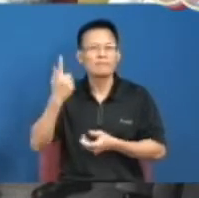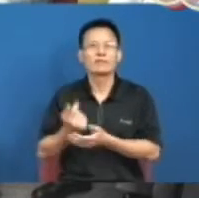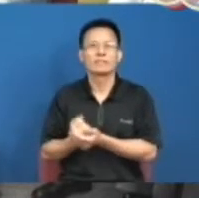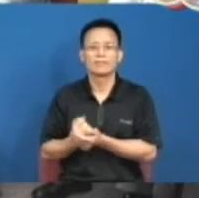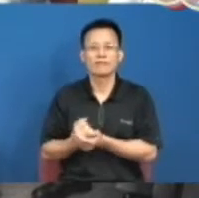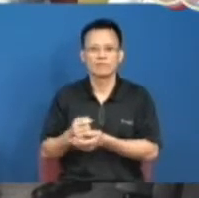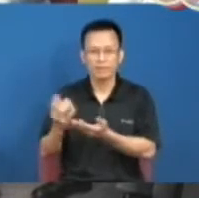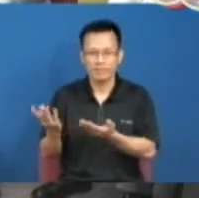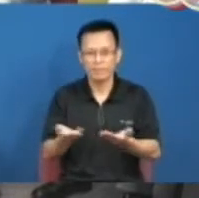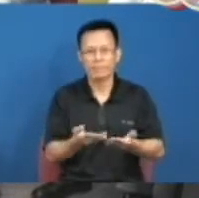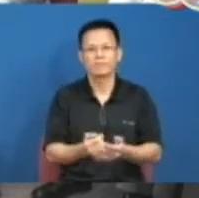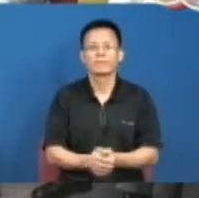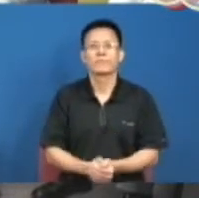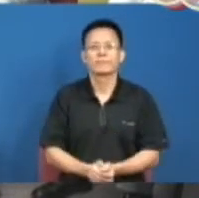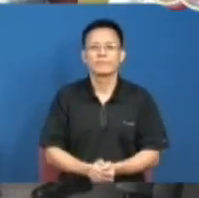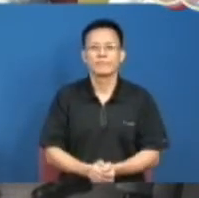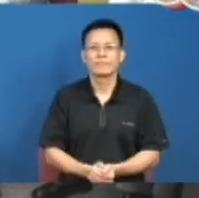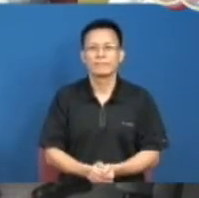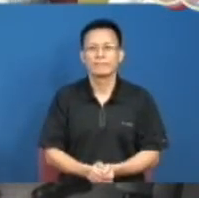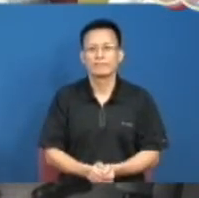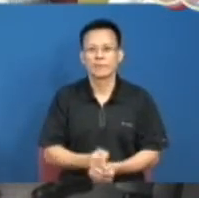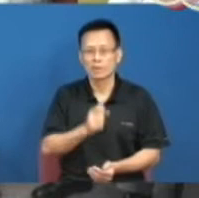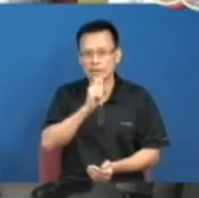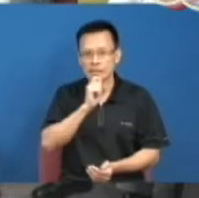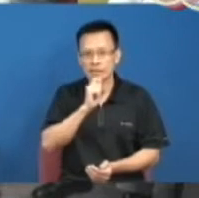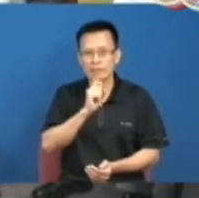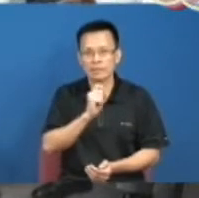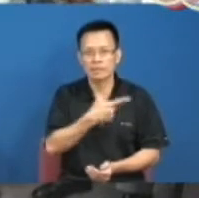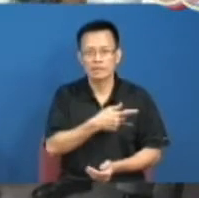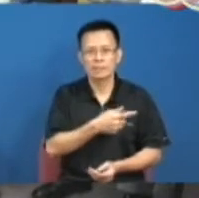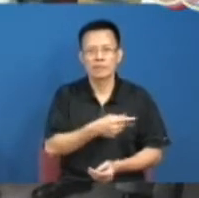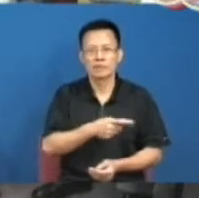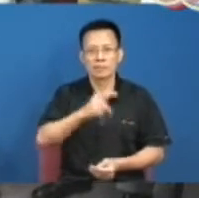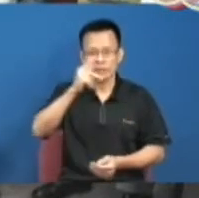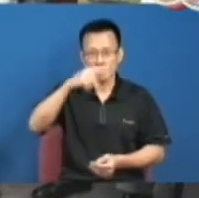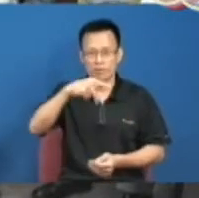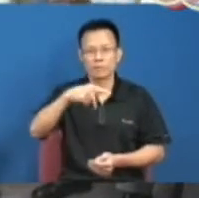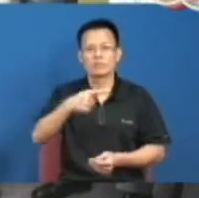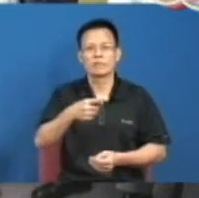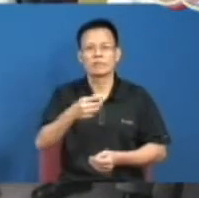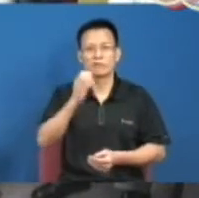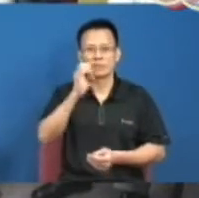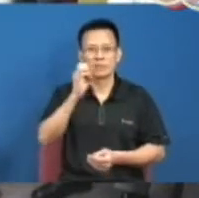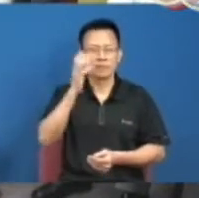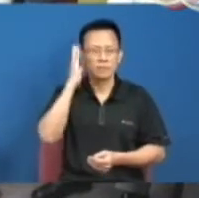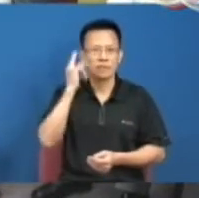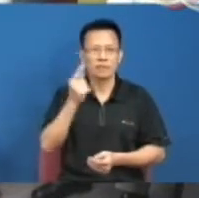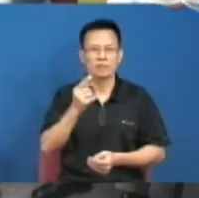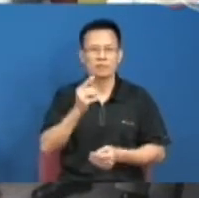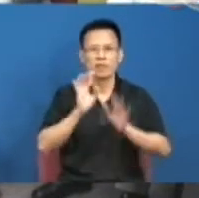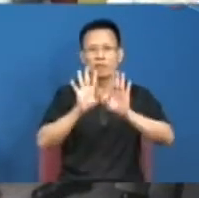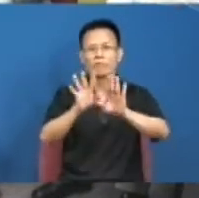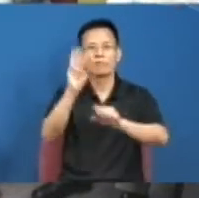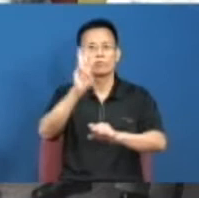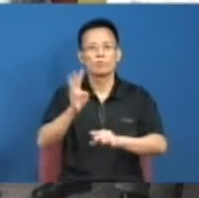咁歡迎你啊 ，Thank you Carrie 係啦。咁我哋亦都有咧阿 Paul 啊，陳生， 多謝 ，我哋啲防水專家喺度